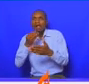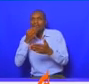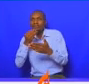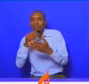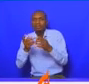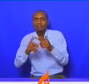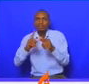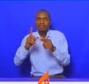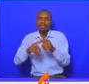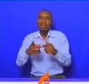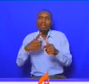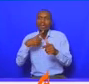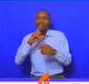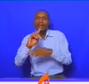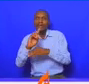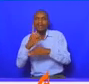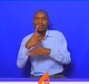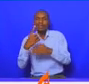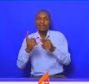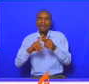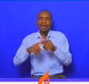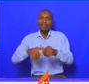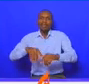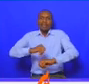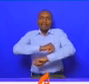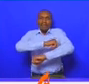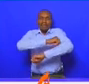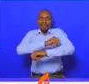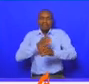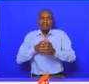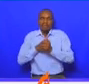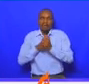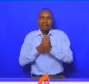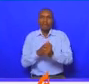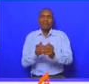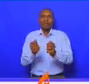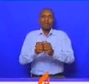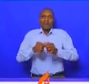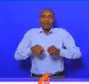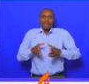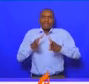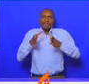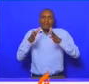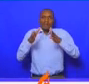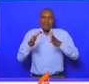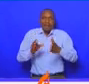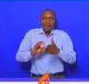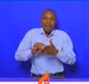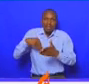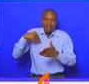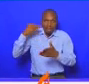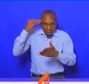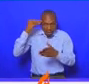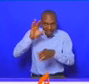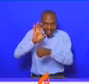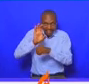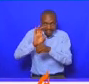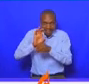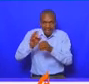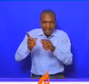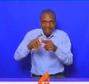chiribu MAMO. Wotiliribu ya skuru yyo, wokura wano mo director, wwichi semi, ase conference ya Southern